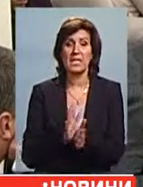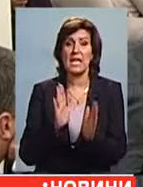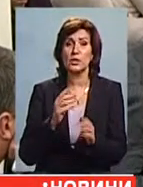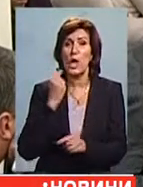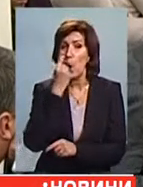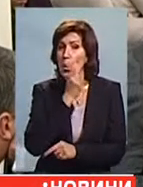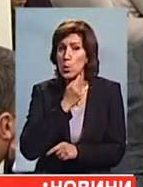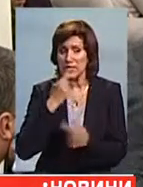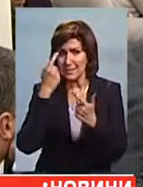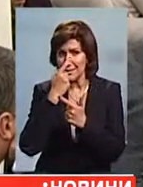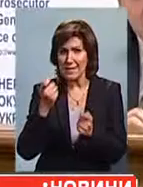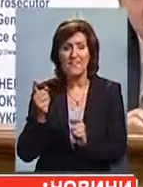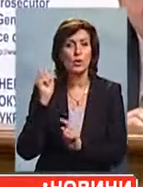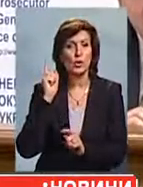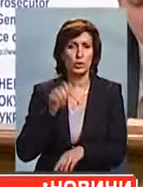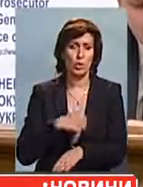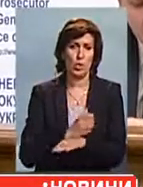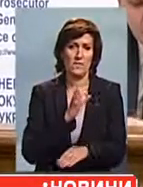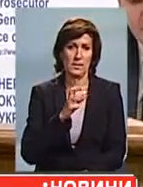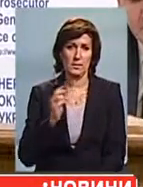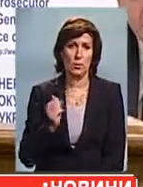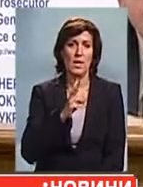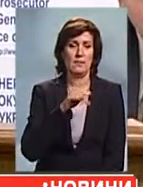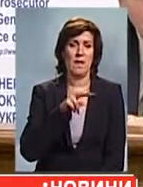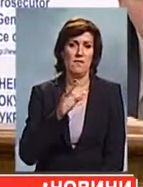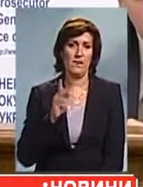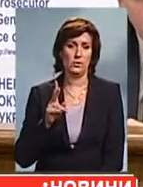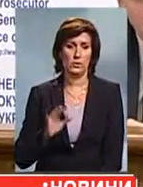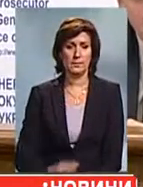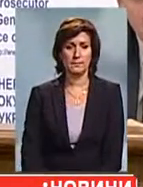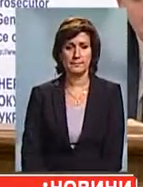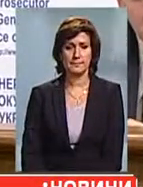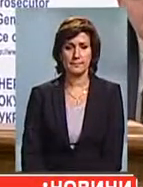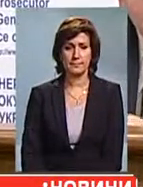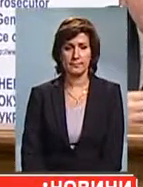лише усні заяви тодішнього голови СБУ Валентина Наливайченка.